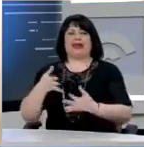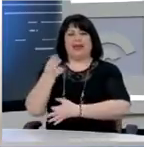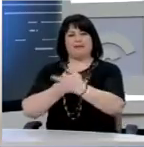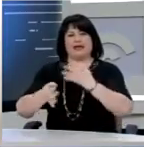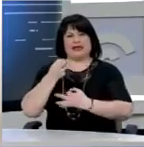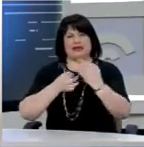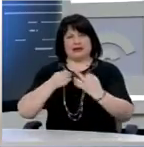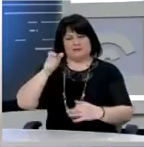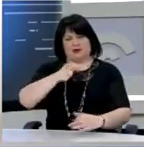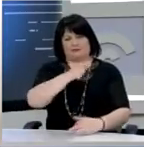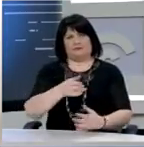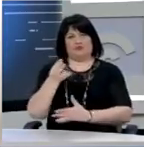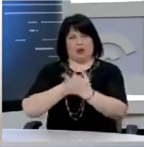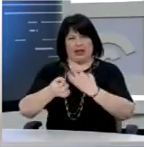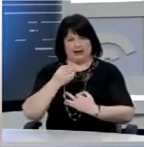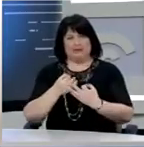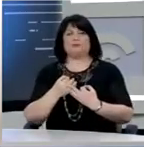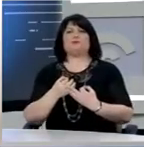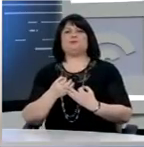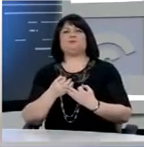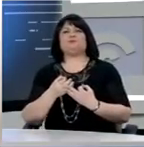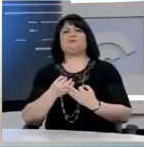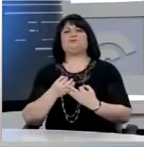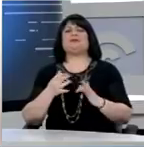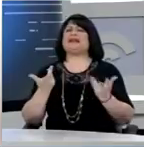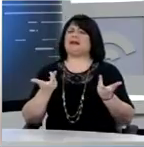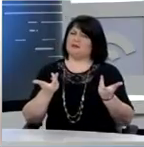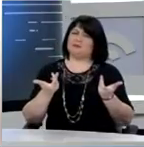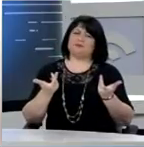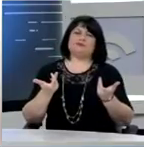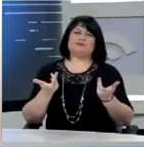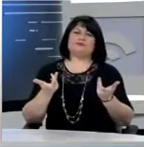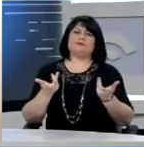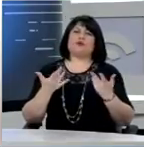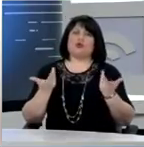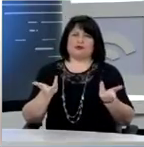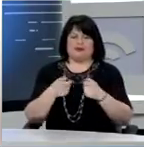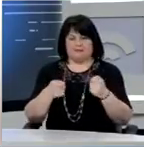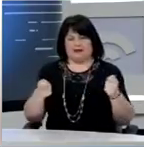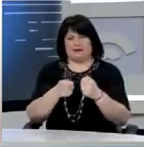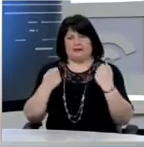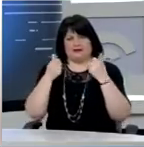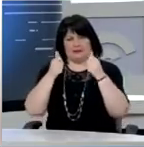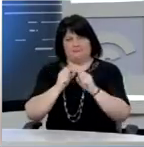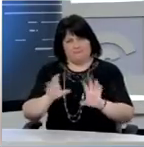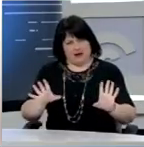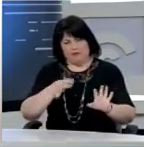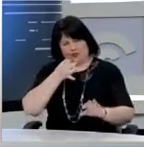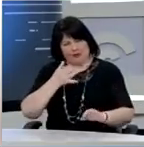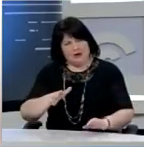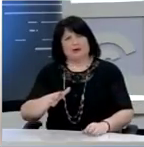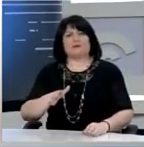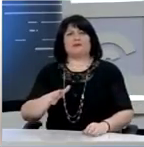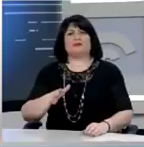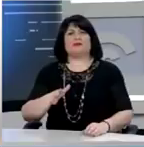επιχείρημα που διατυπώθηκε τις μέρες αυτές, ένας ισχυρισμός, είναι ότι τα μέτρα που ανακοινώσαμε